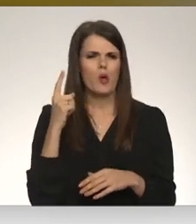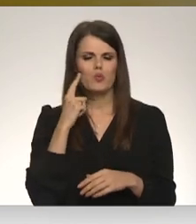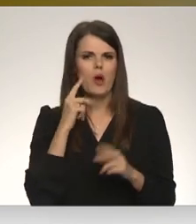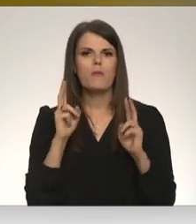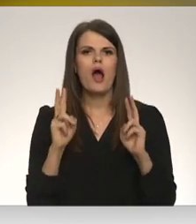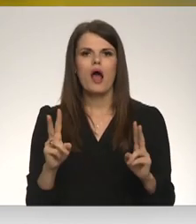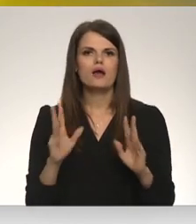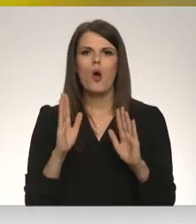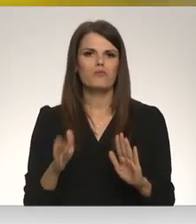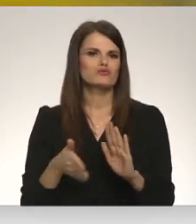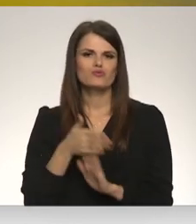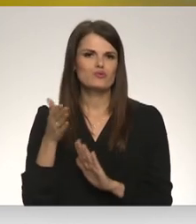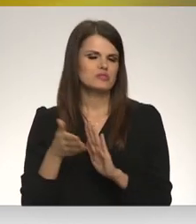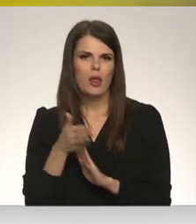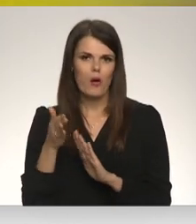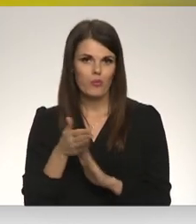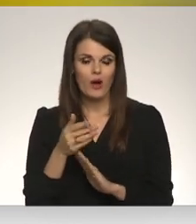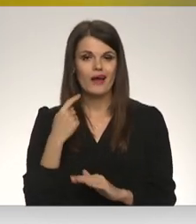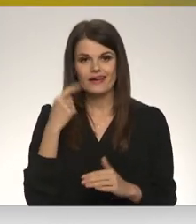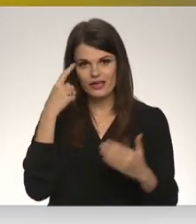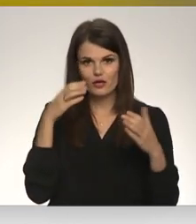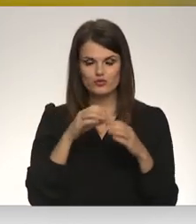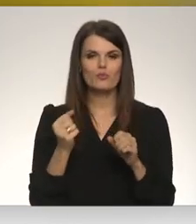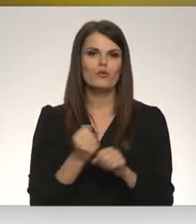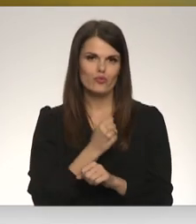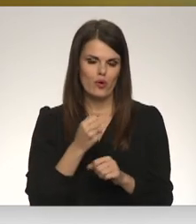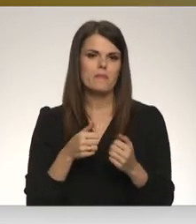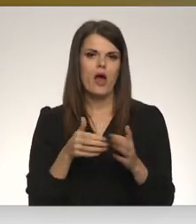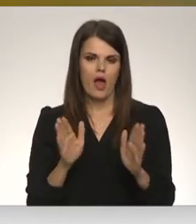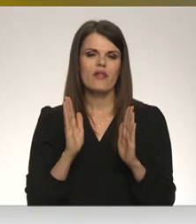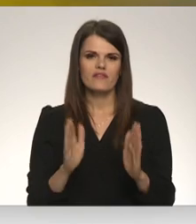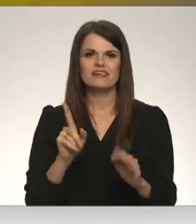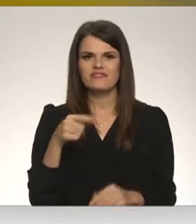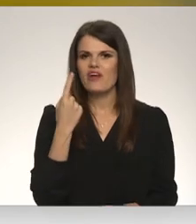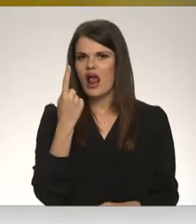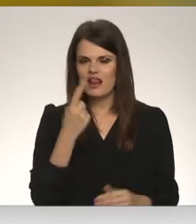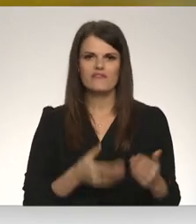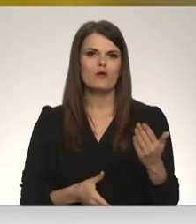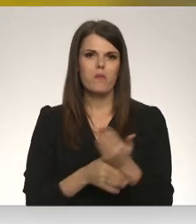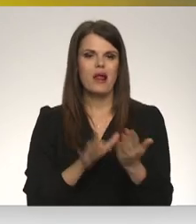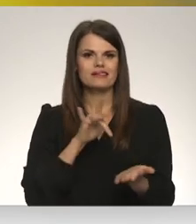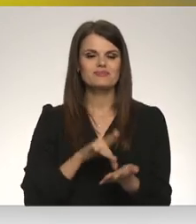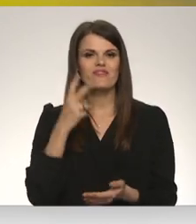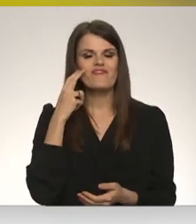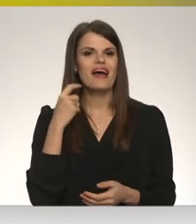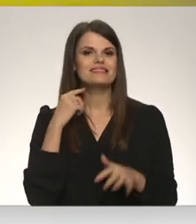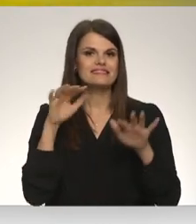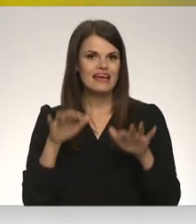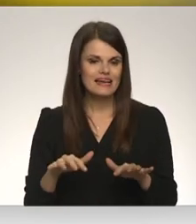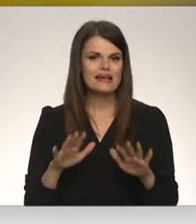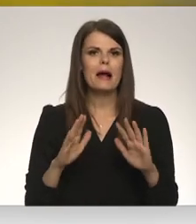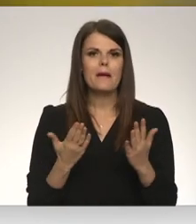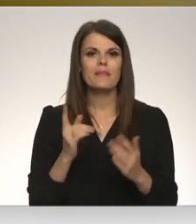laikā situācija stabilizēsies. Rīgas doma tomēr atvērs vēl vienu palīdzības centru Vecrīgā. Tiesa